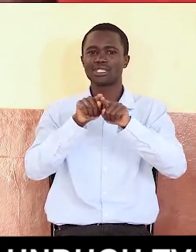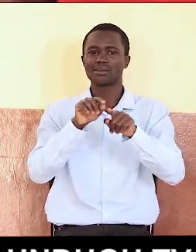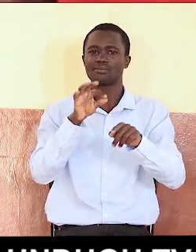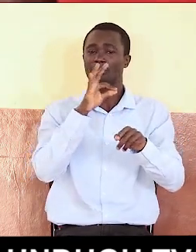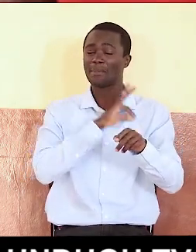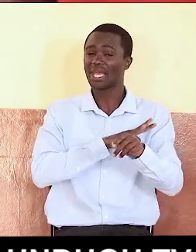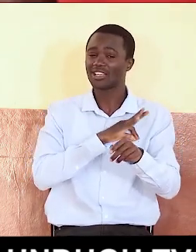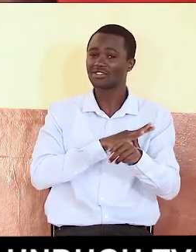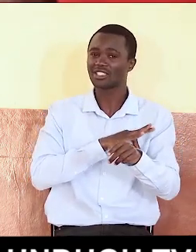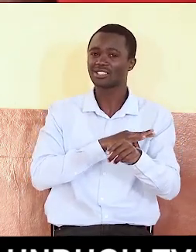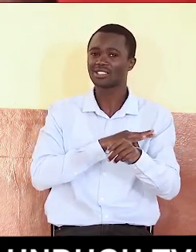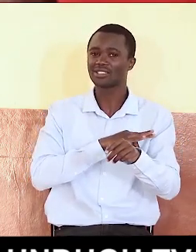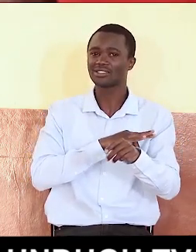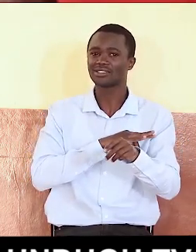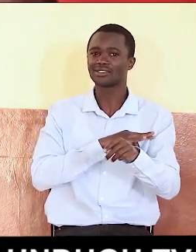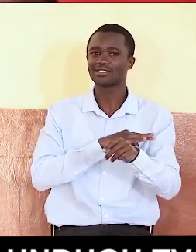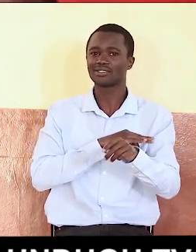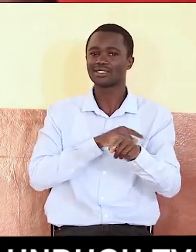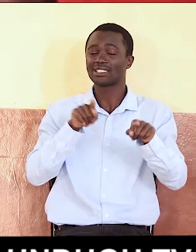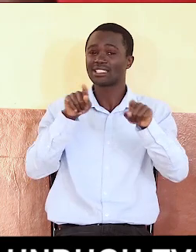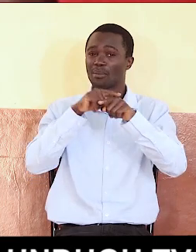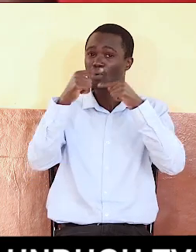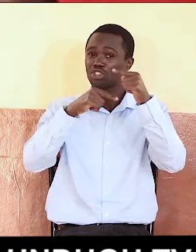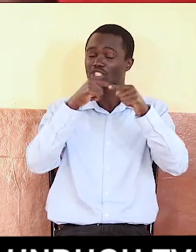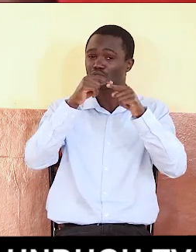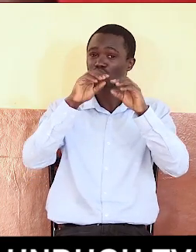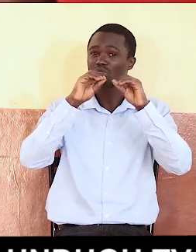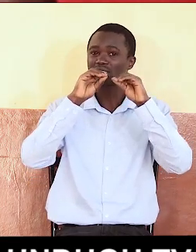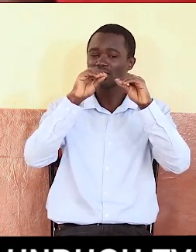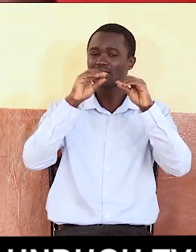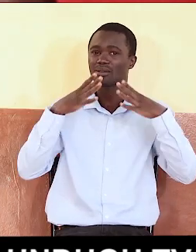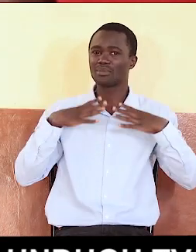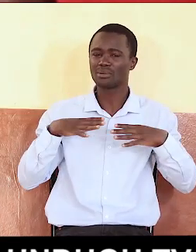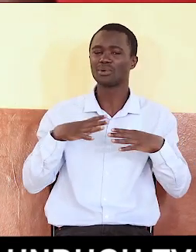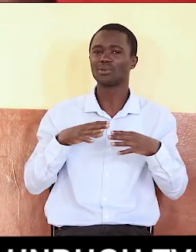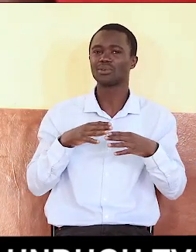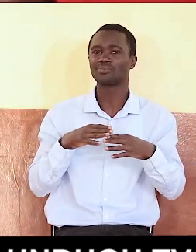anasema, atawafundisha kisha watu wapate